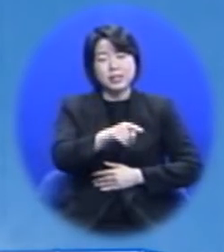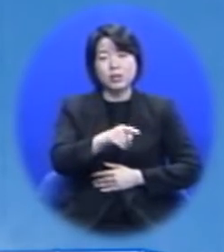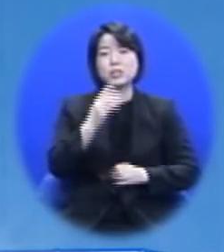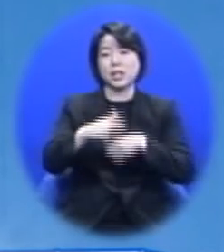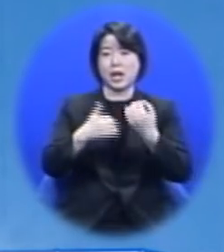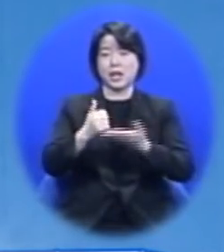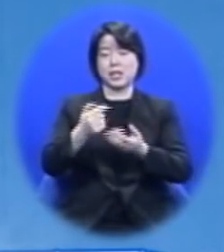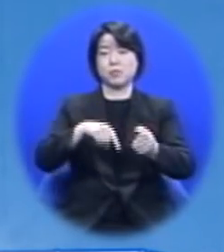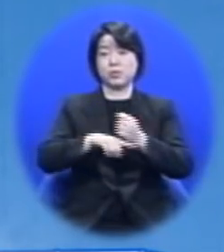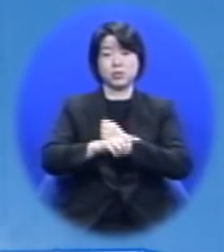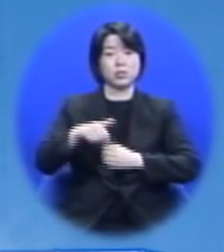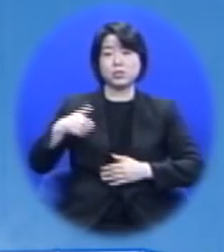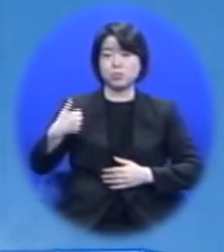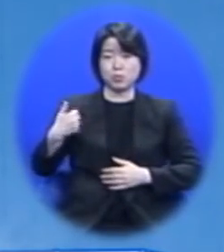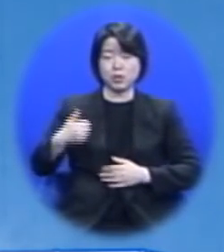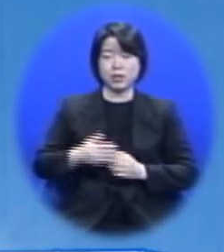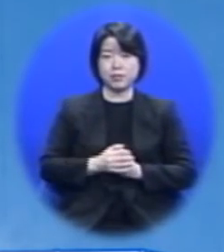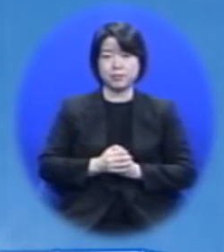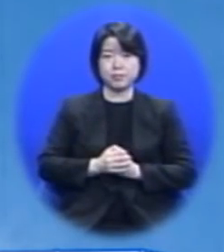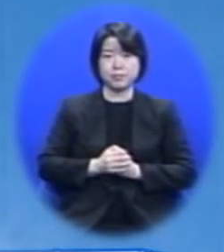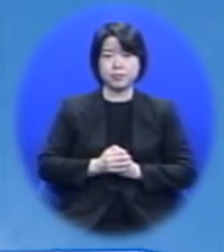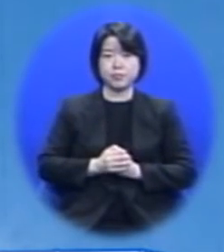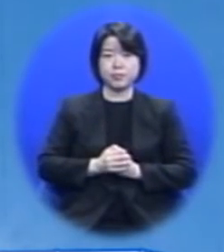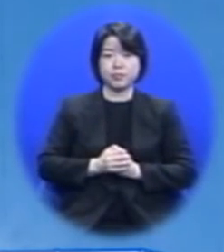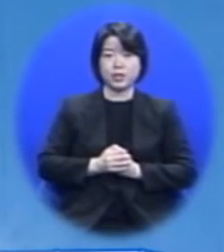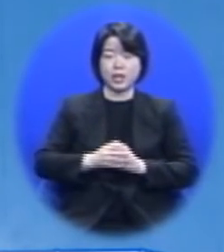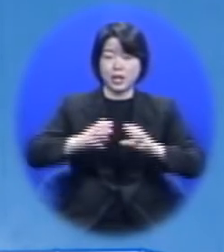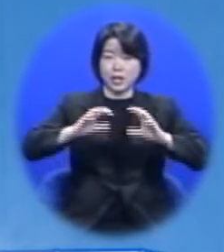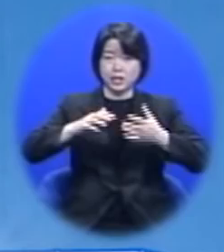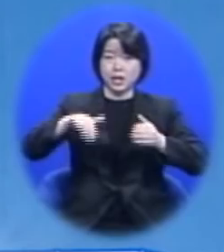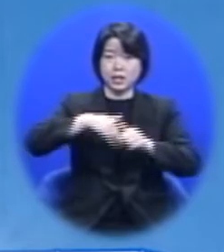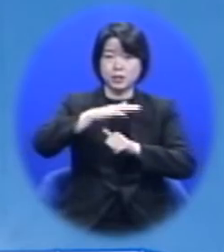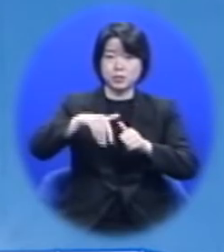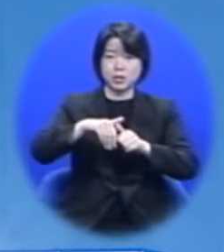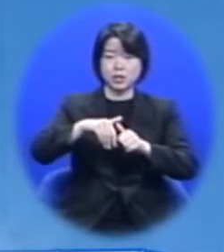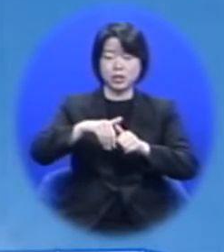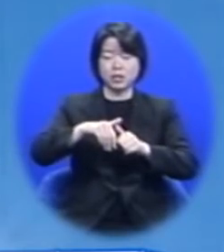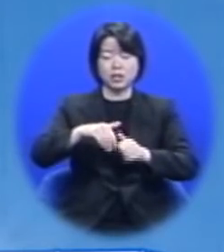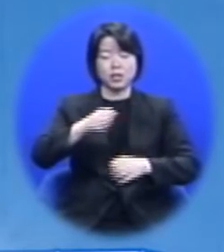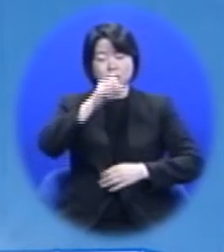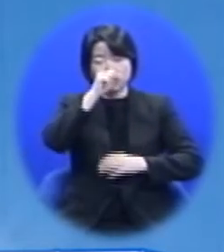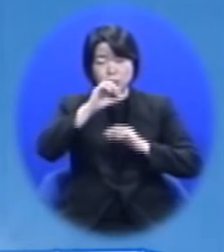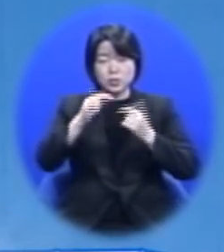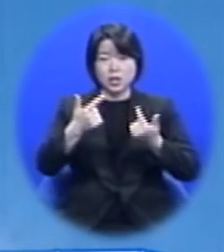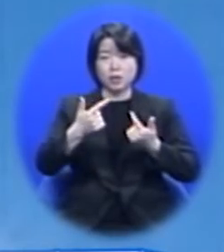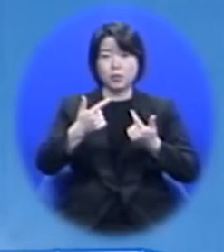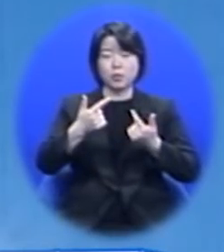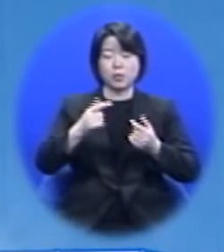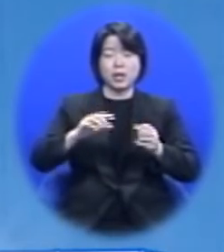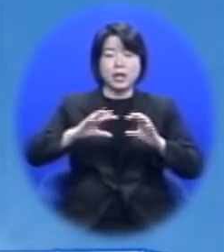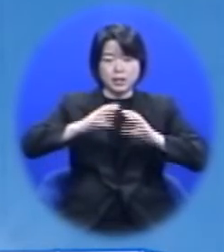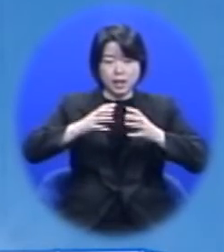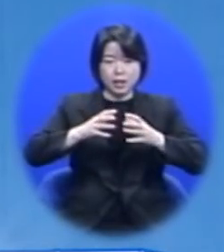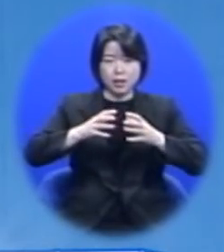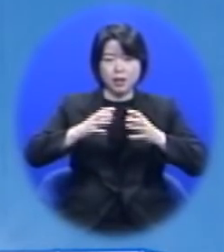하나님의 뜻인지도 몰라요. 시국이 이렇게 뒤숭숭하고 나라가 이렇게 정말 엉망처럼 될